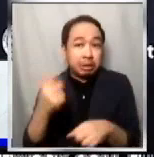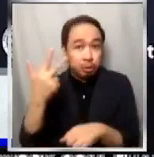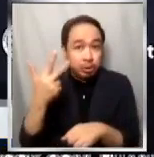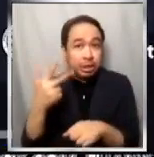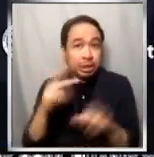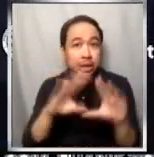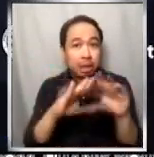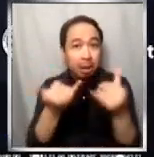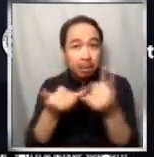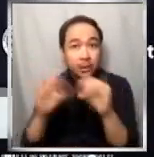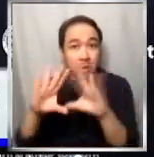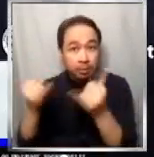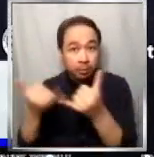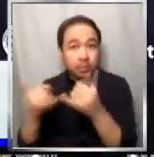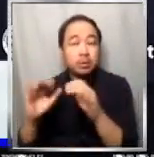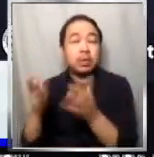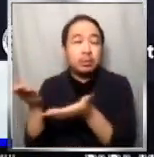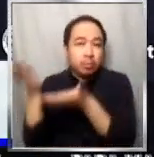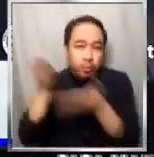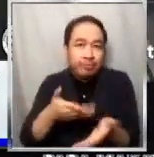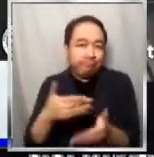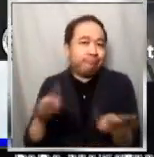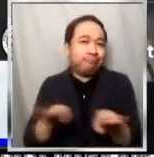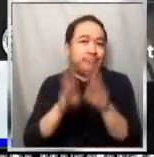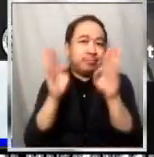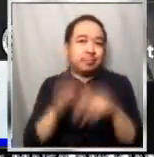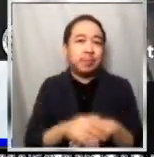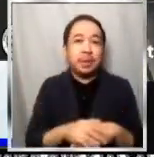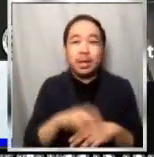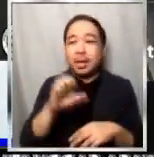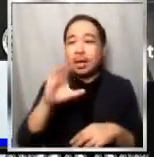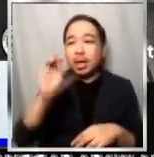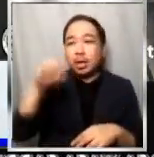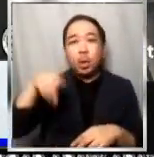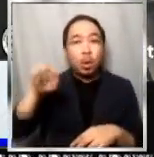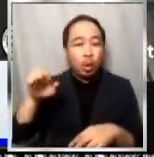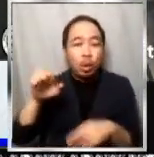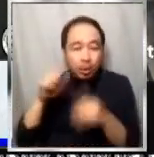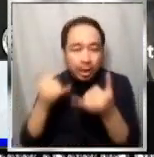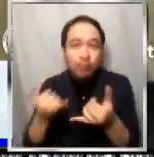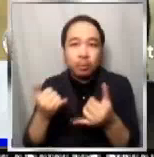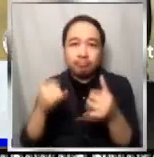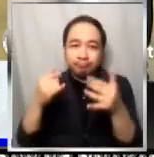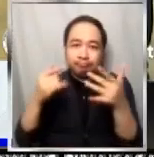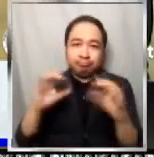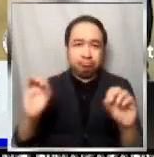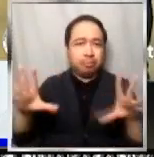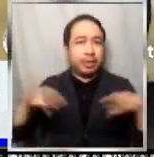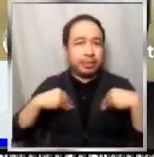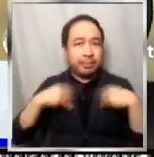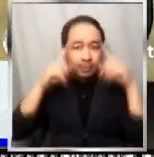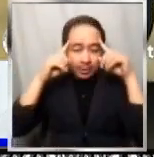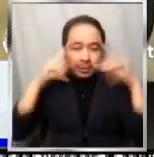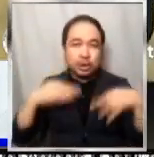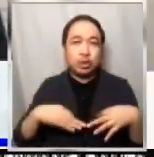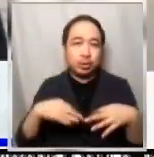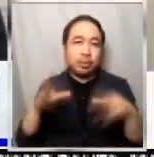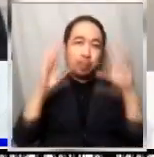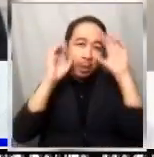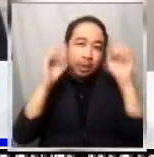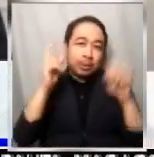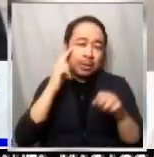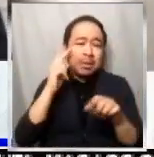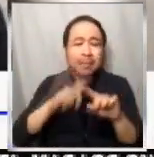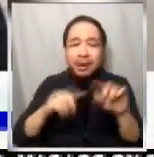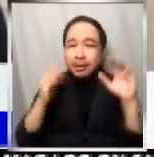naman sa Employers Confederation of the Philippines, so ECOP, ang desisyon na yan ng Pangulo. Pero wag naman daw sanang abuti ng 2022. Okay